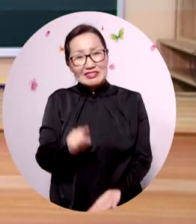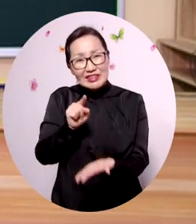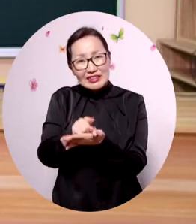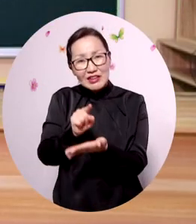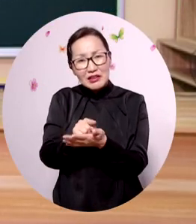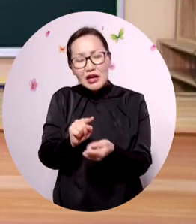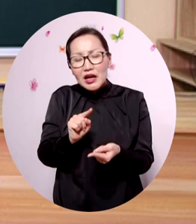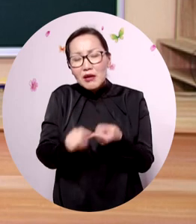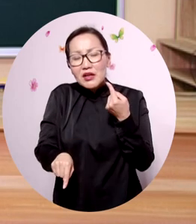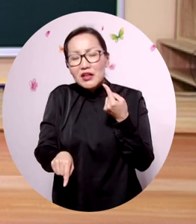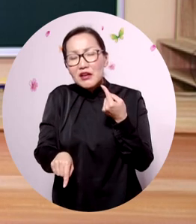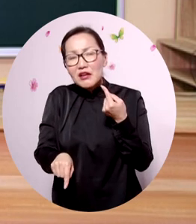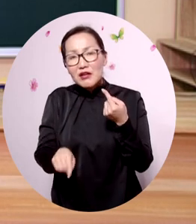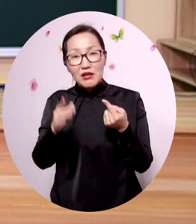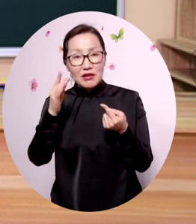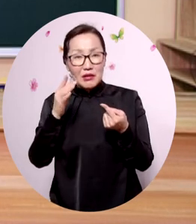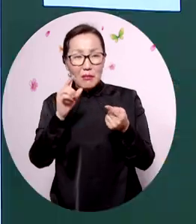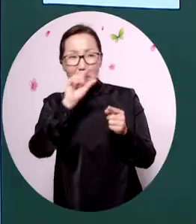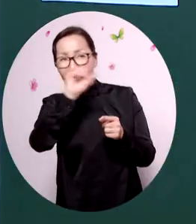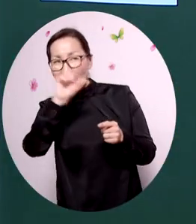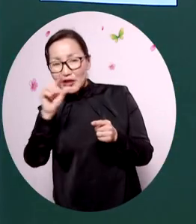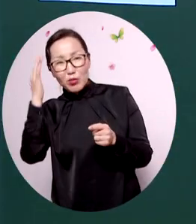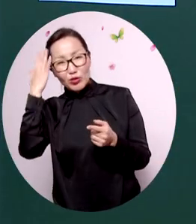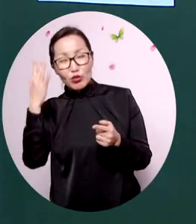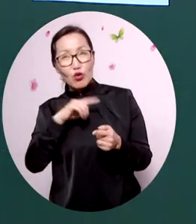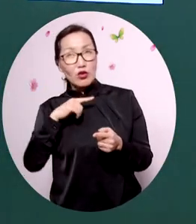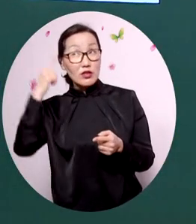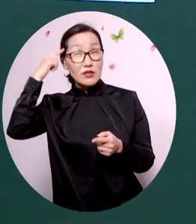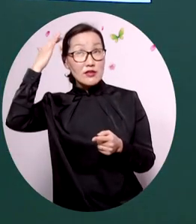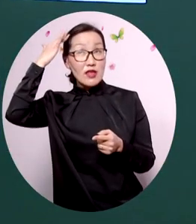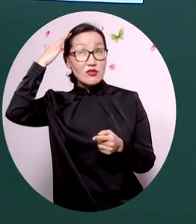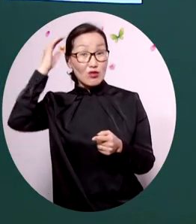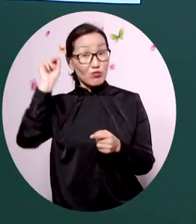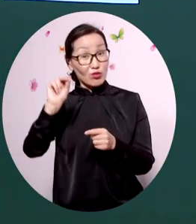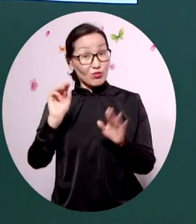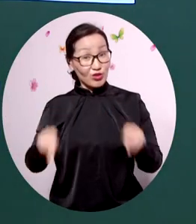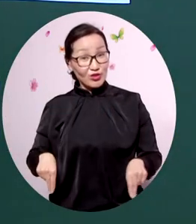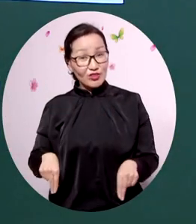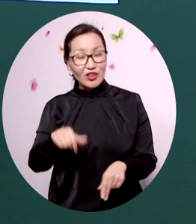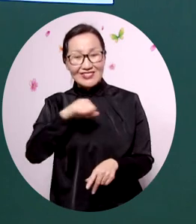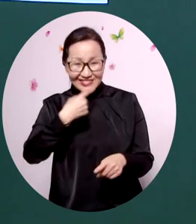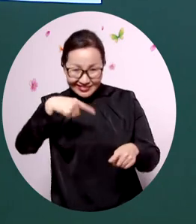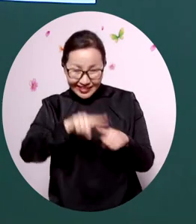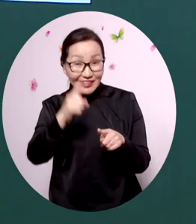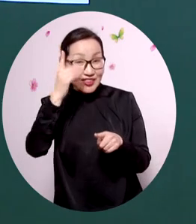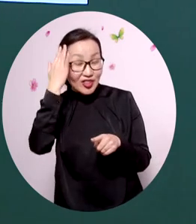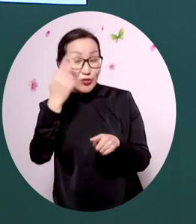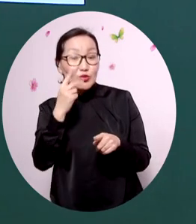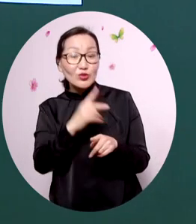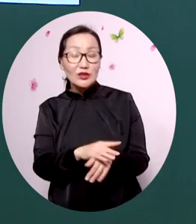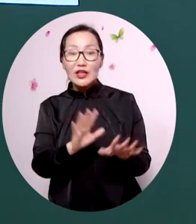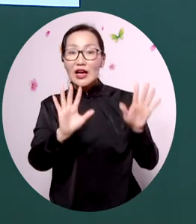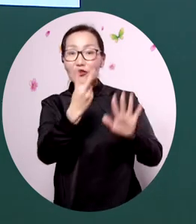Заавал бид нар амархан хэлбэр юмыг багнаар бодоод байхгүй ингээд чэжээр бас бодож болох нь байна. Дахиад бид нар нэг юм ажиглая.